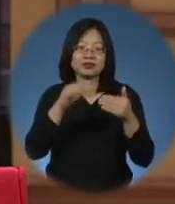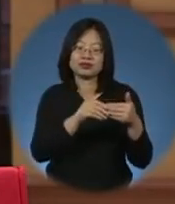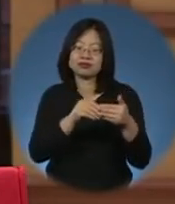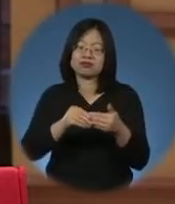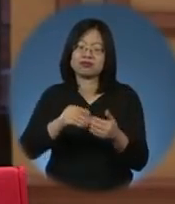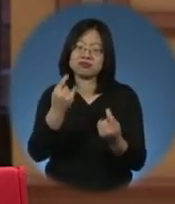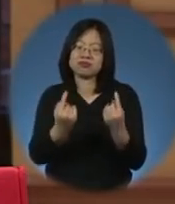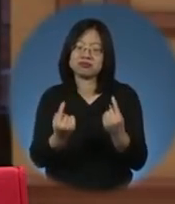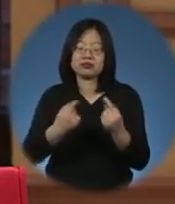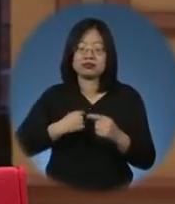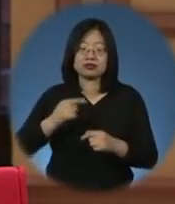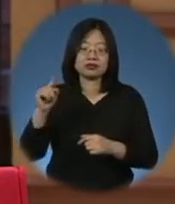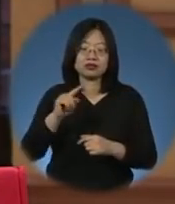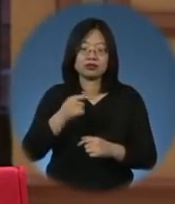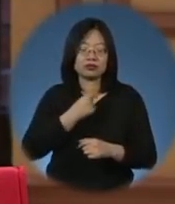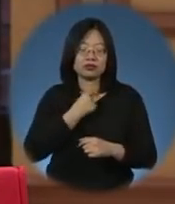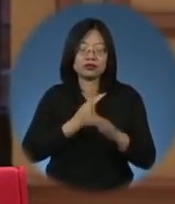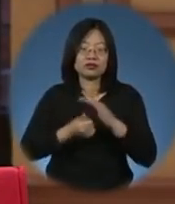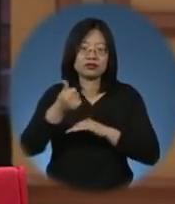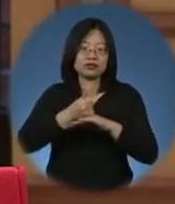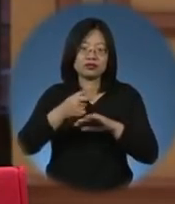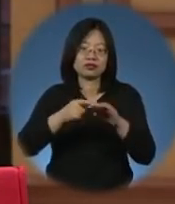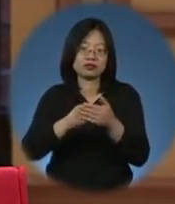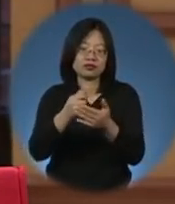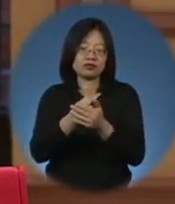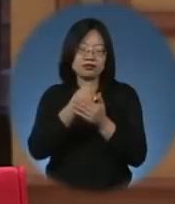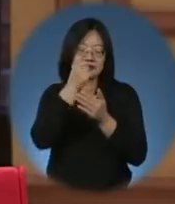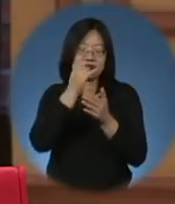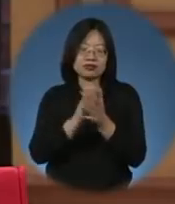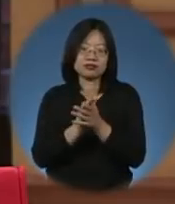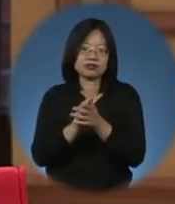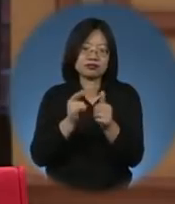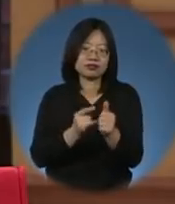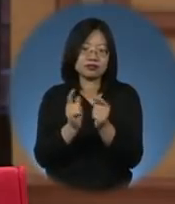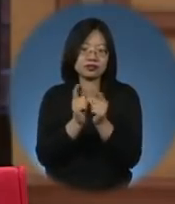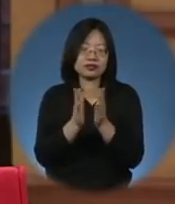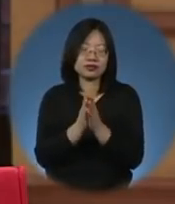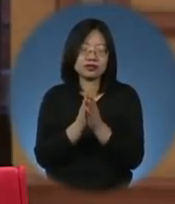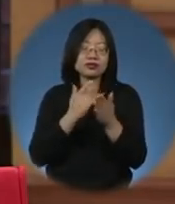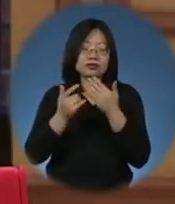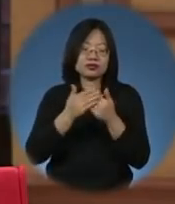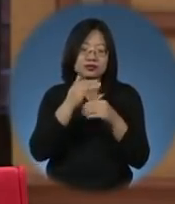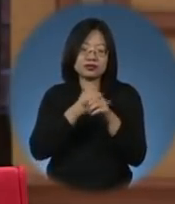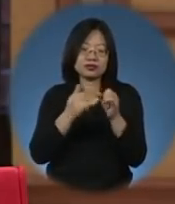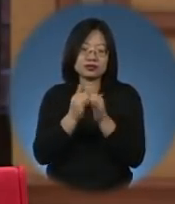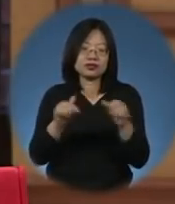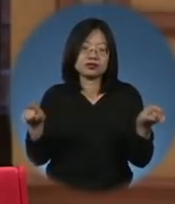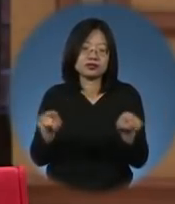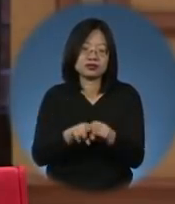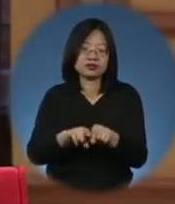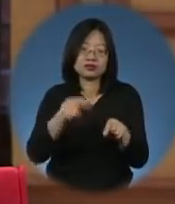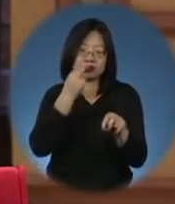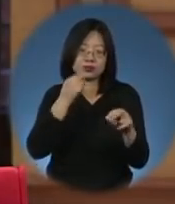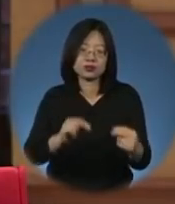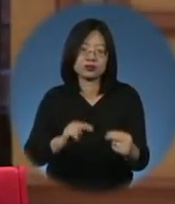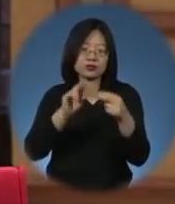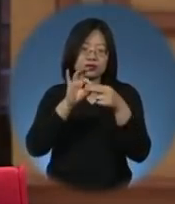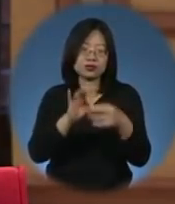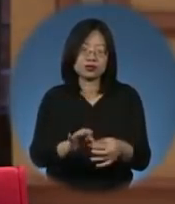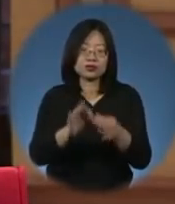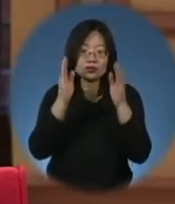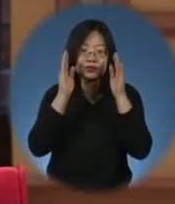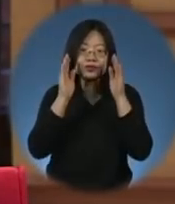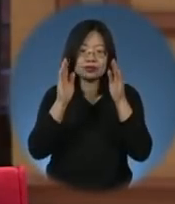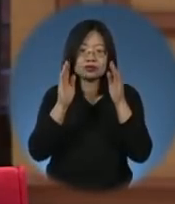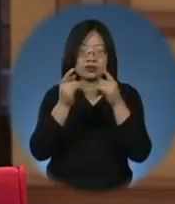것보다 자기가 뭔가를 해야 되는 성취감이 있는 친구들, 그다음에 실제 실무 경험도 있는 친구들이랑 같이 호흡하면서 공부를 하는